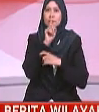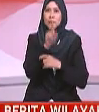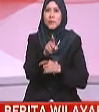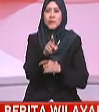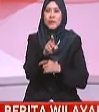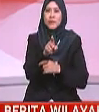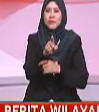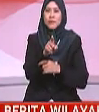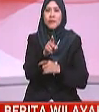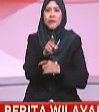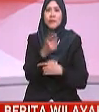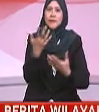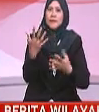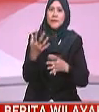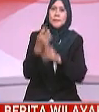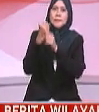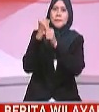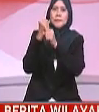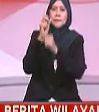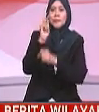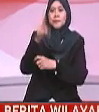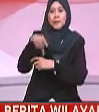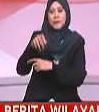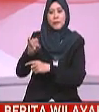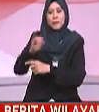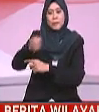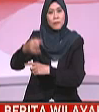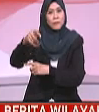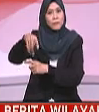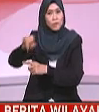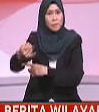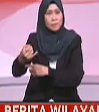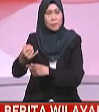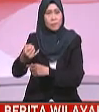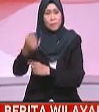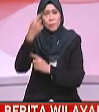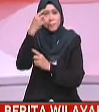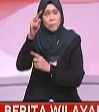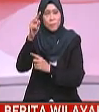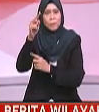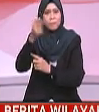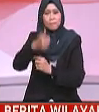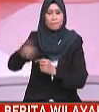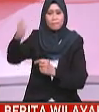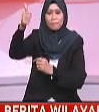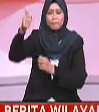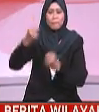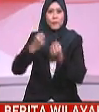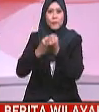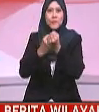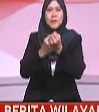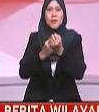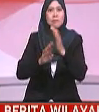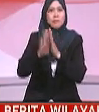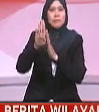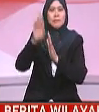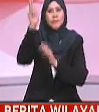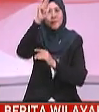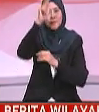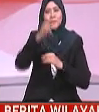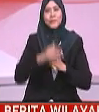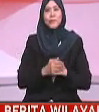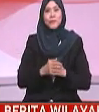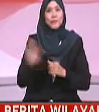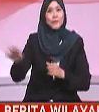aspek kecapaian kepada KPI JPJ sebagai salah satu badan penyumbang hasil kepada kerajaan. Beliau